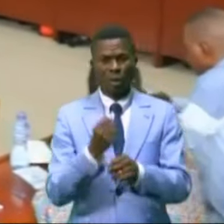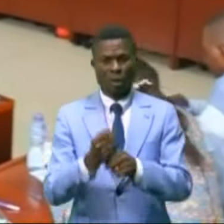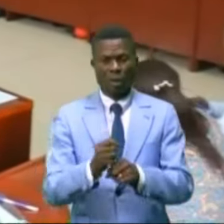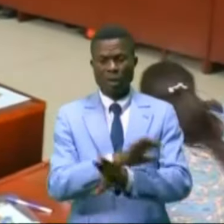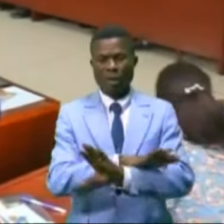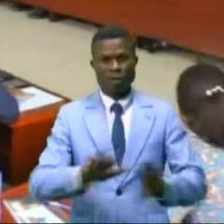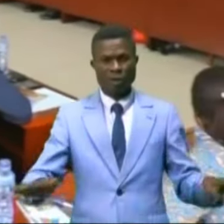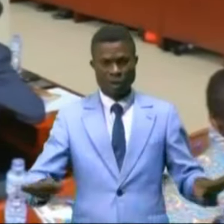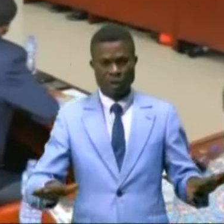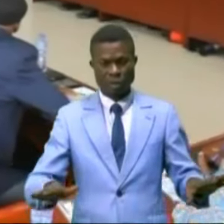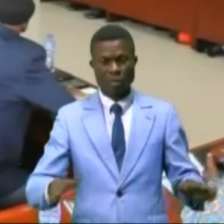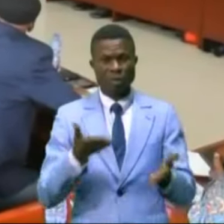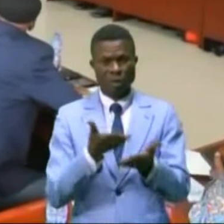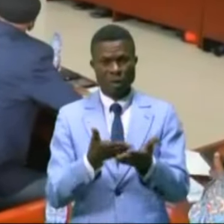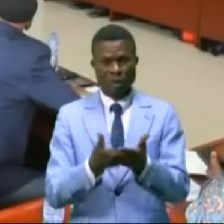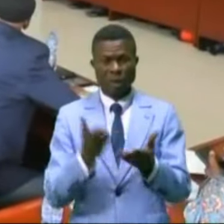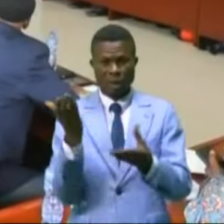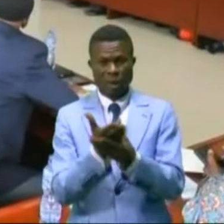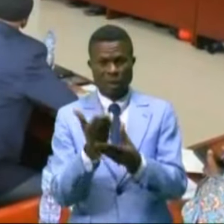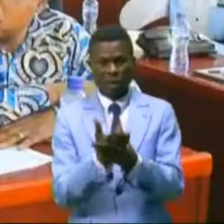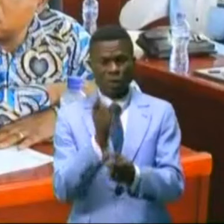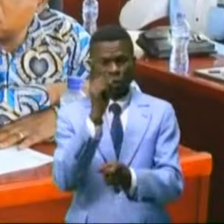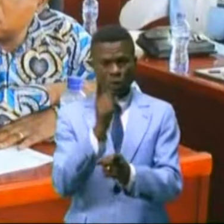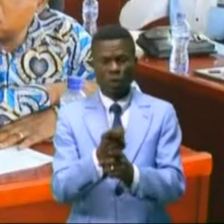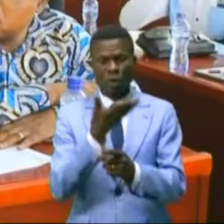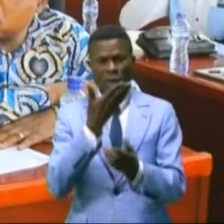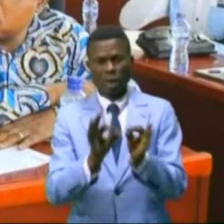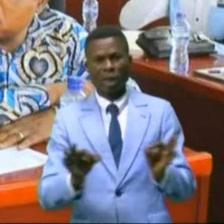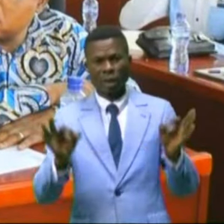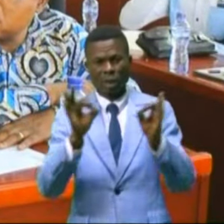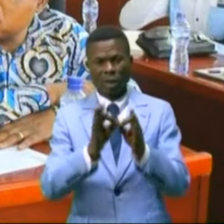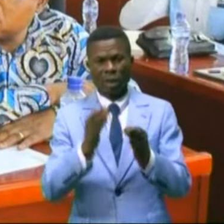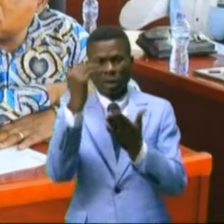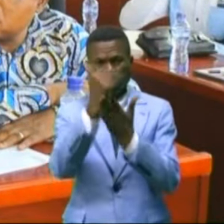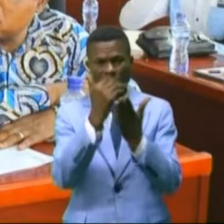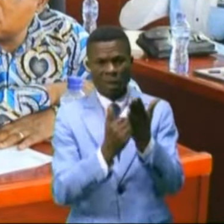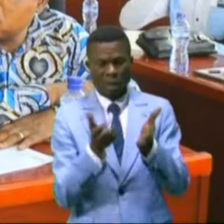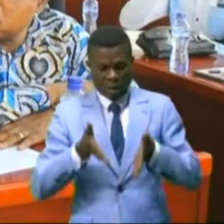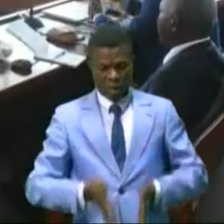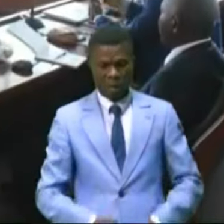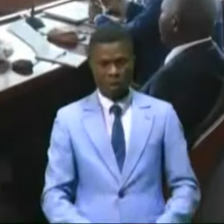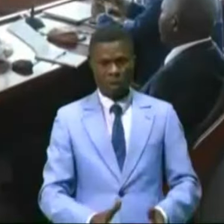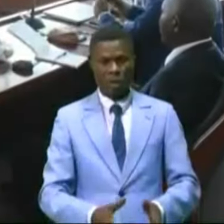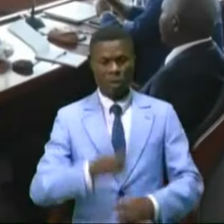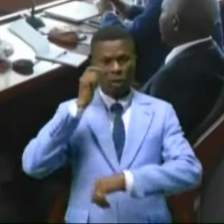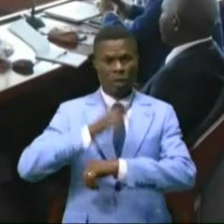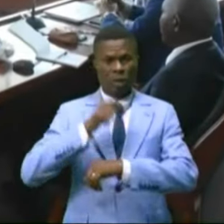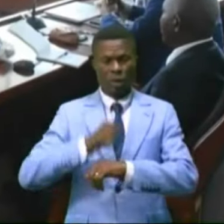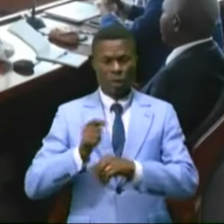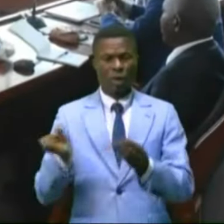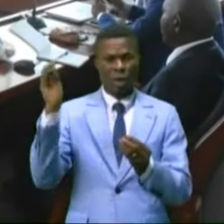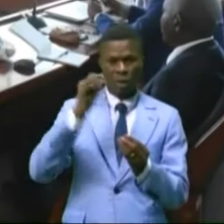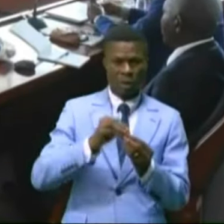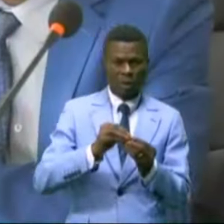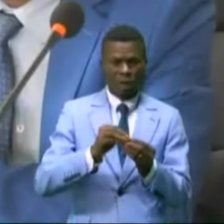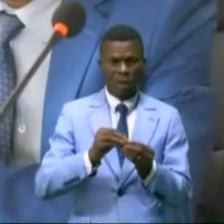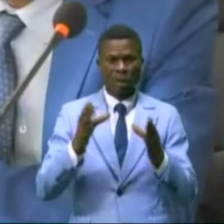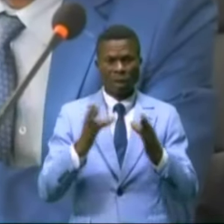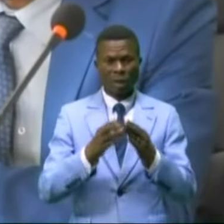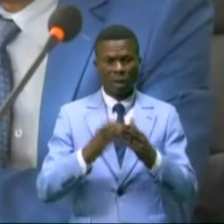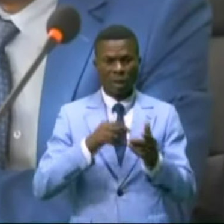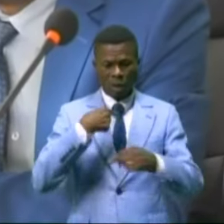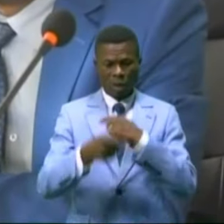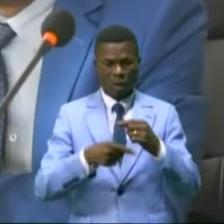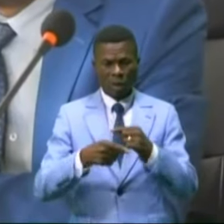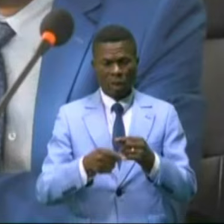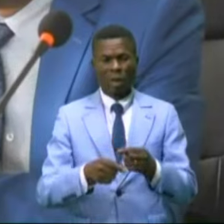écarté il s'agit des documents si précieux tels que l'enregistrement de naissance le jugement supplétif avec le lancement de